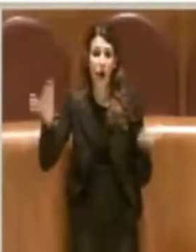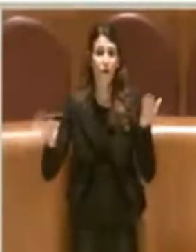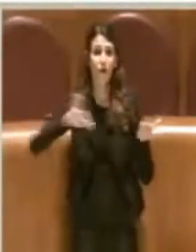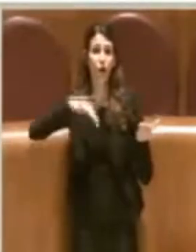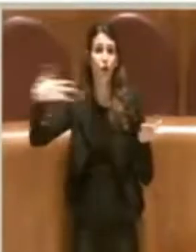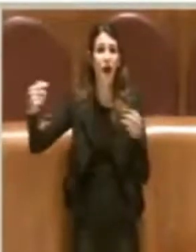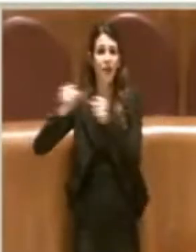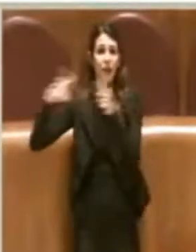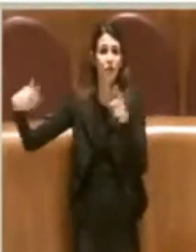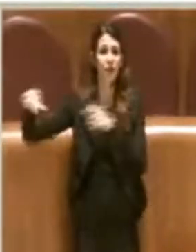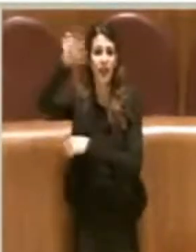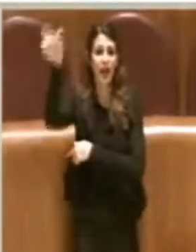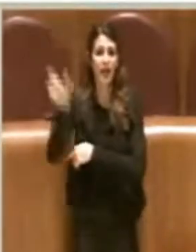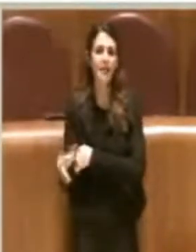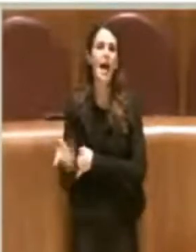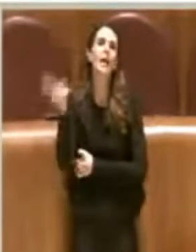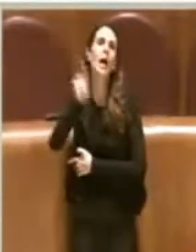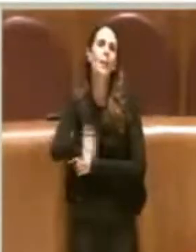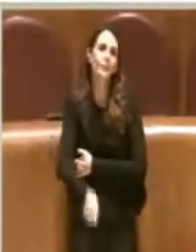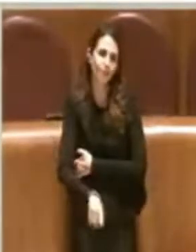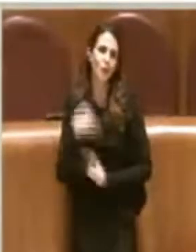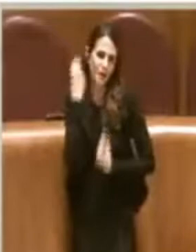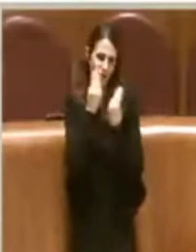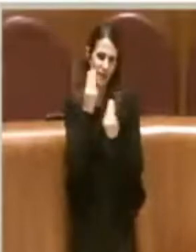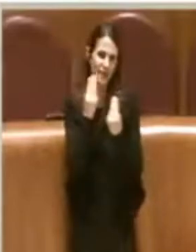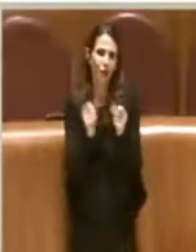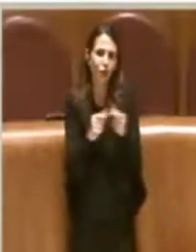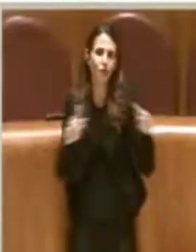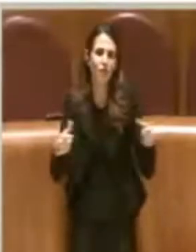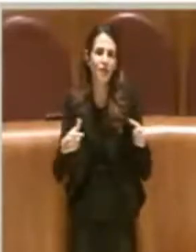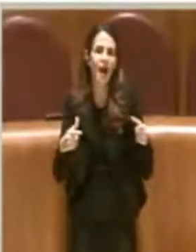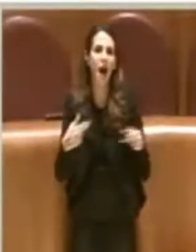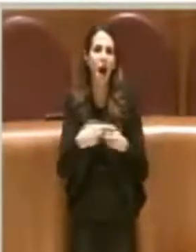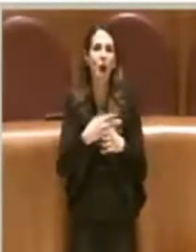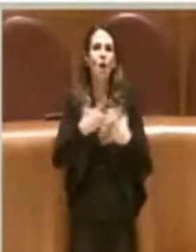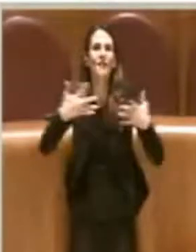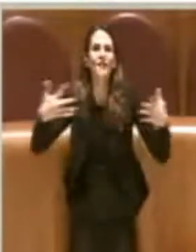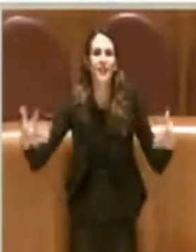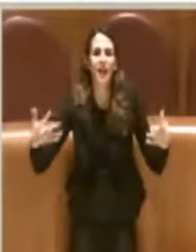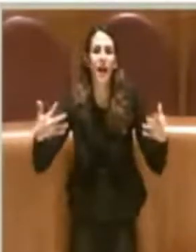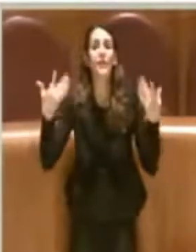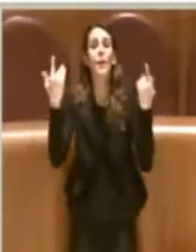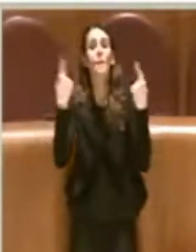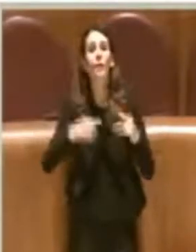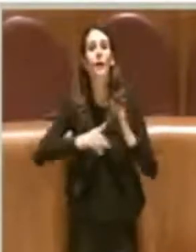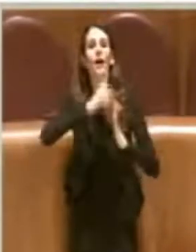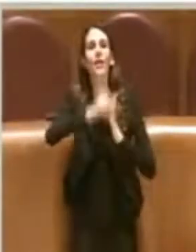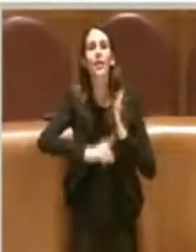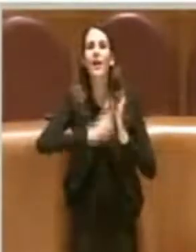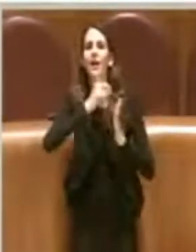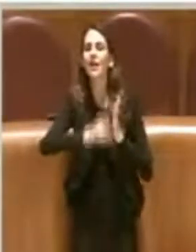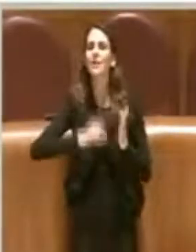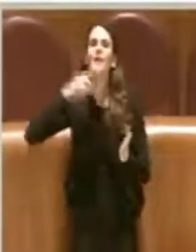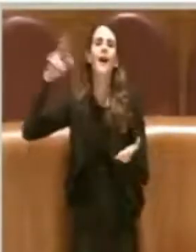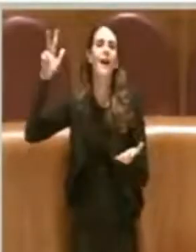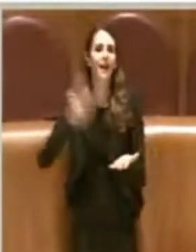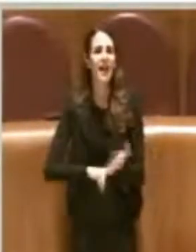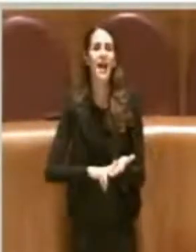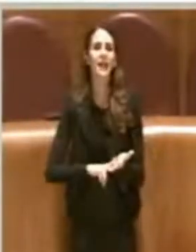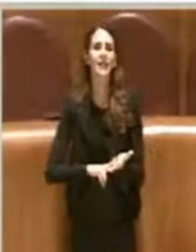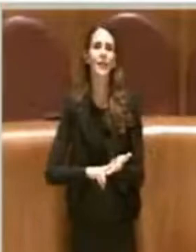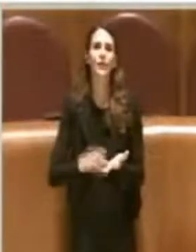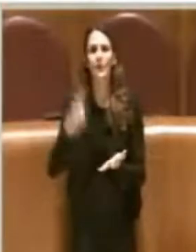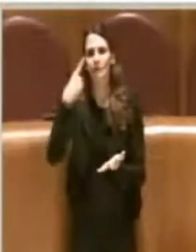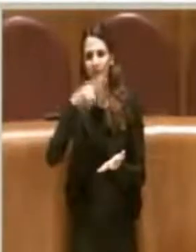dell'estensione territoriale insomma è una una delibera che garantisce quello che noi abbiamo sempre detto il fiato sul collo